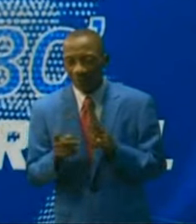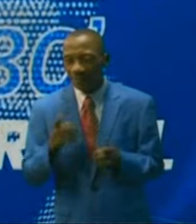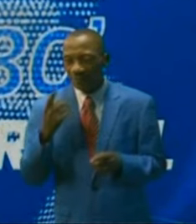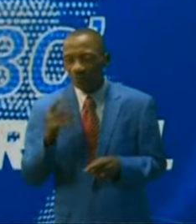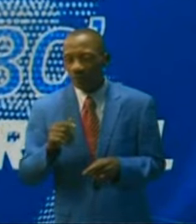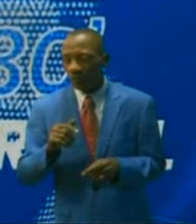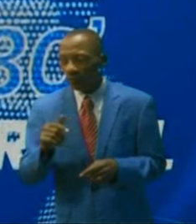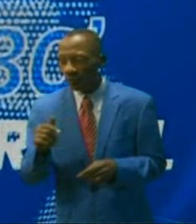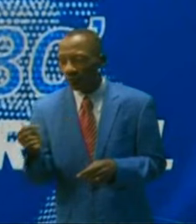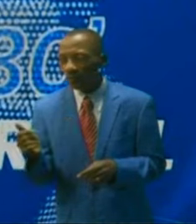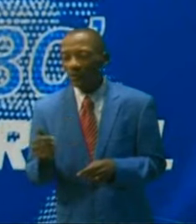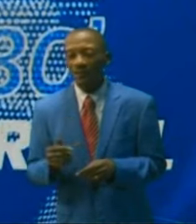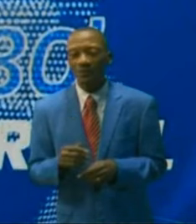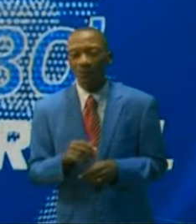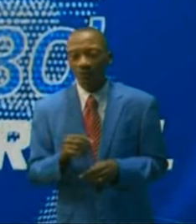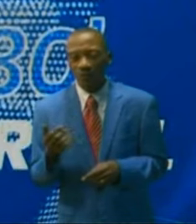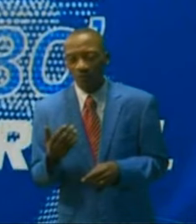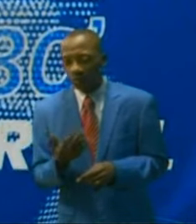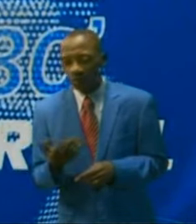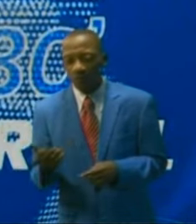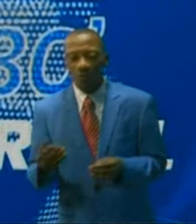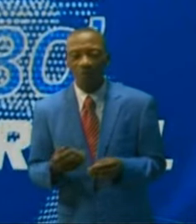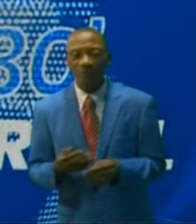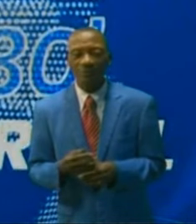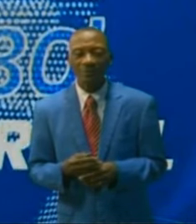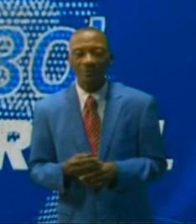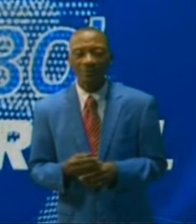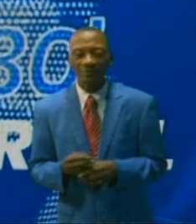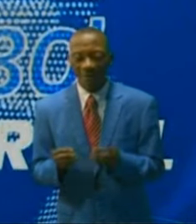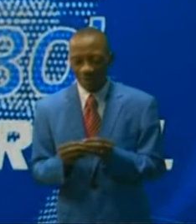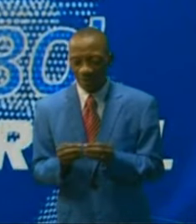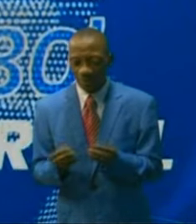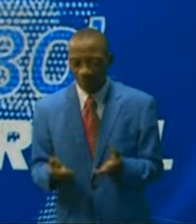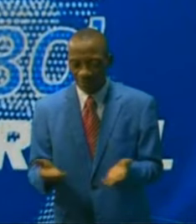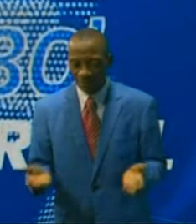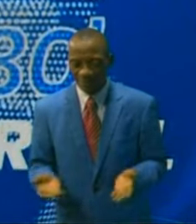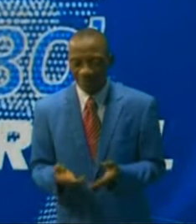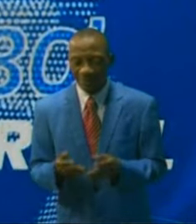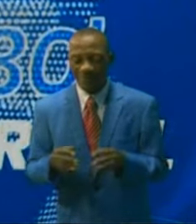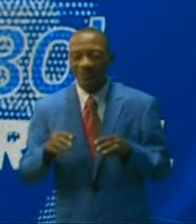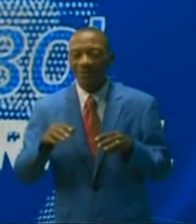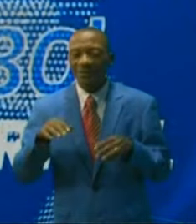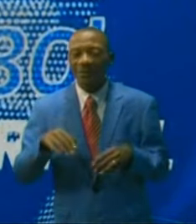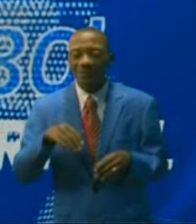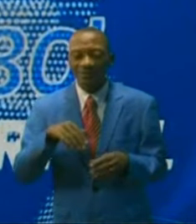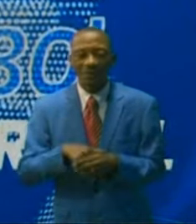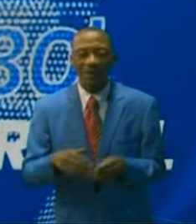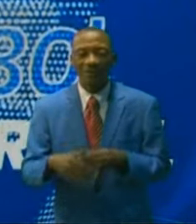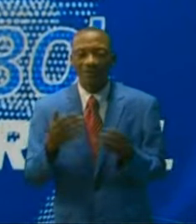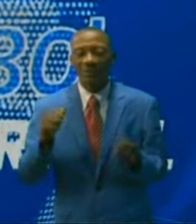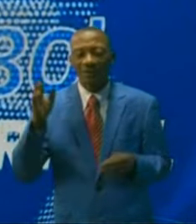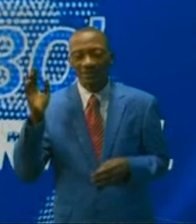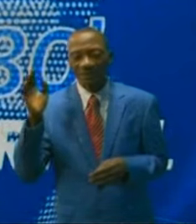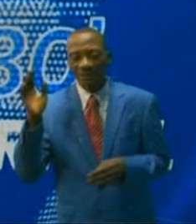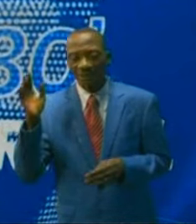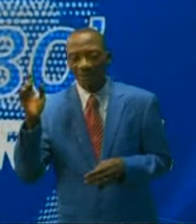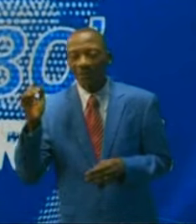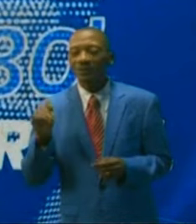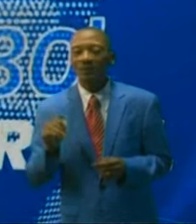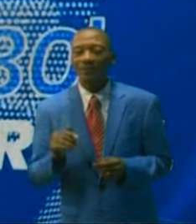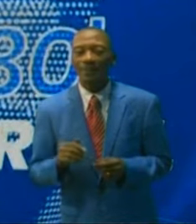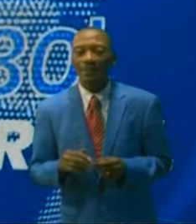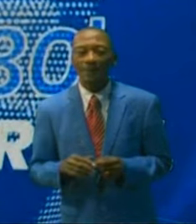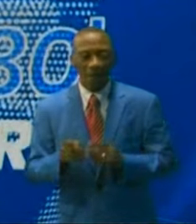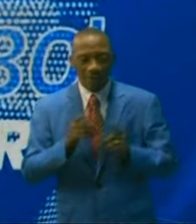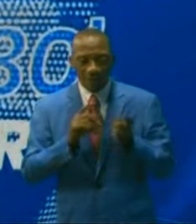Sachez que le Léopard Dames se sont inclinés 49 à 75 devant les Lions Indomptables du Cameroun en match aller sur le parquet